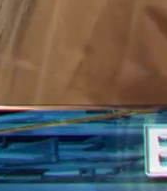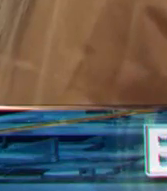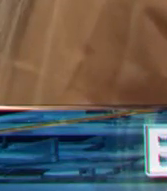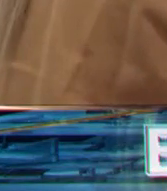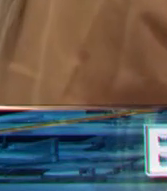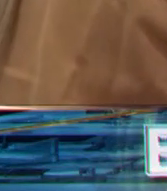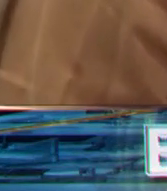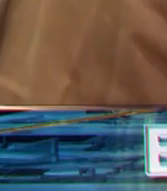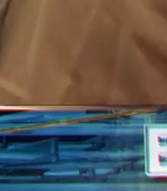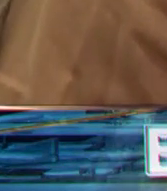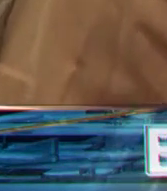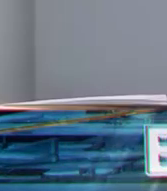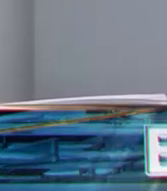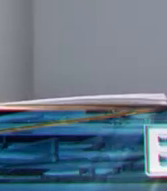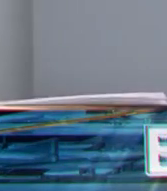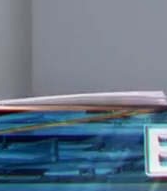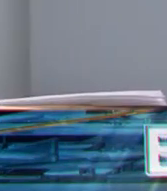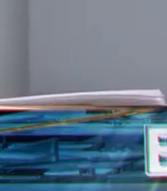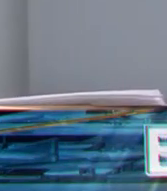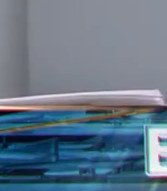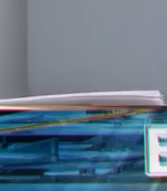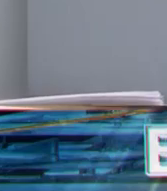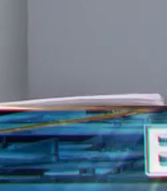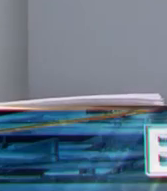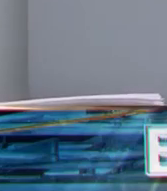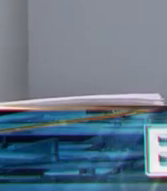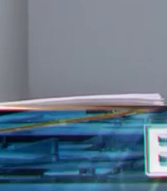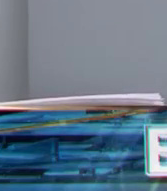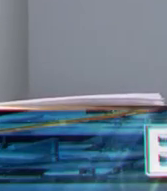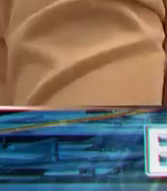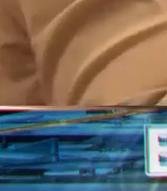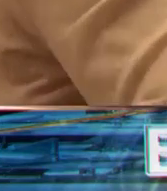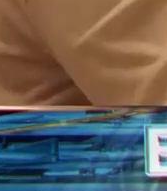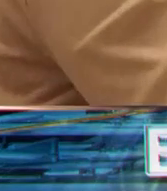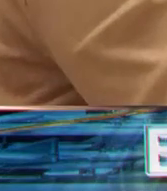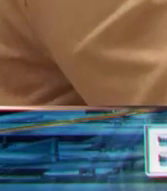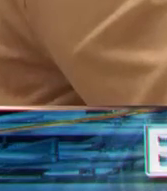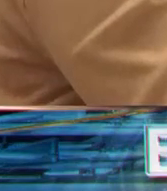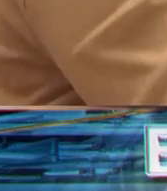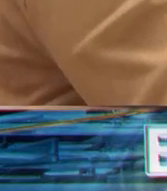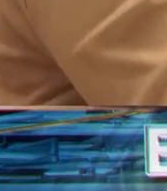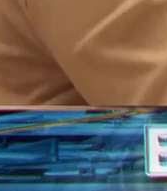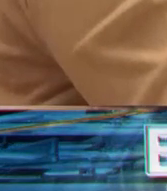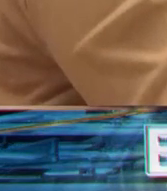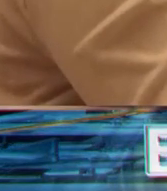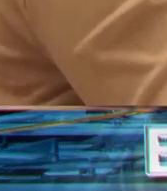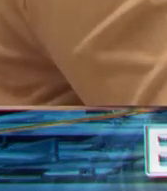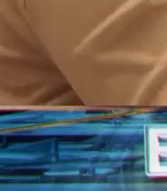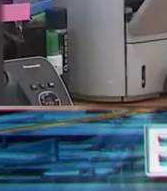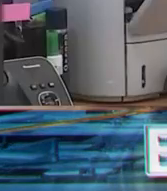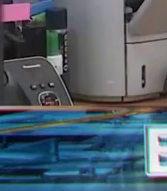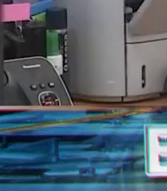Төтенше жағдайға байланысты жан-жақты қолда өңірде 94 мың адамға азық түлік топтамасы беріледі. Әлеуметтік көмек кімдерге